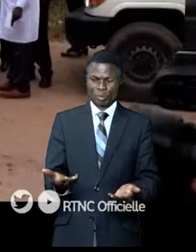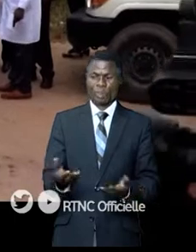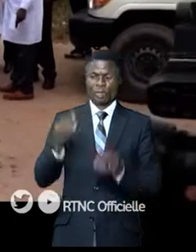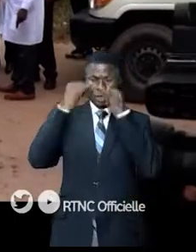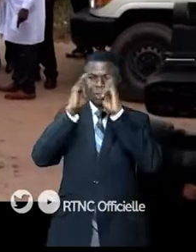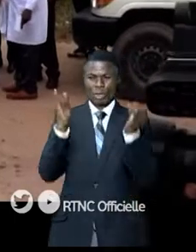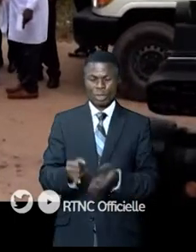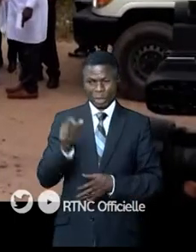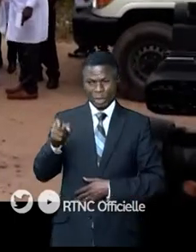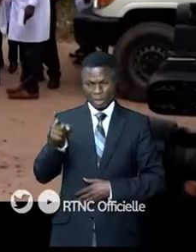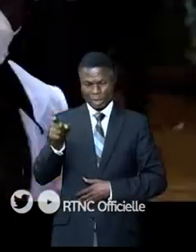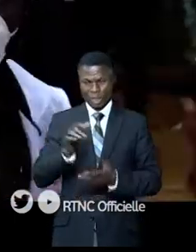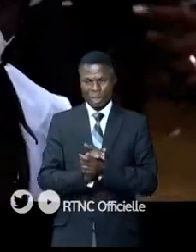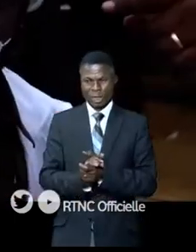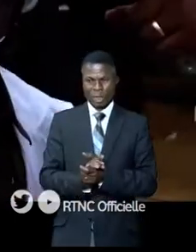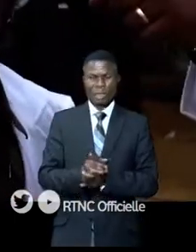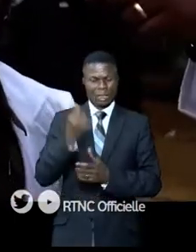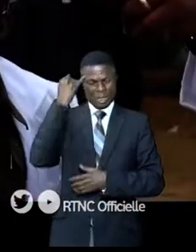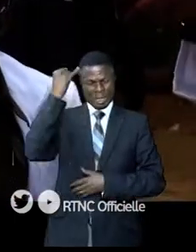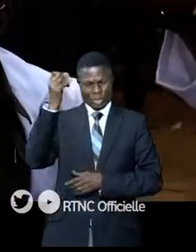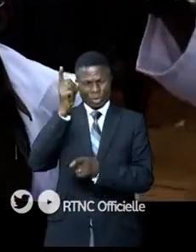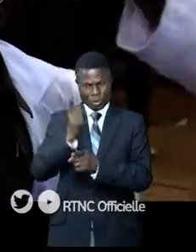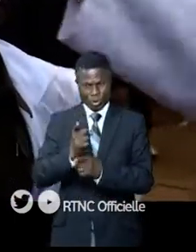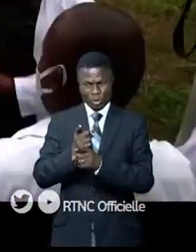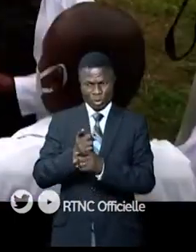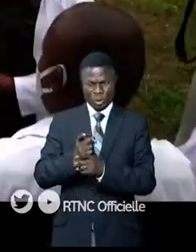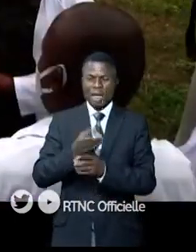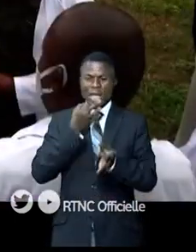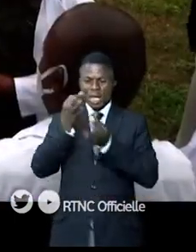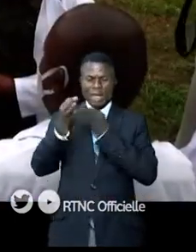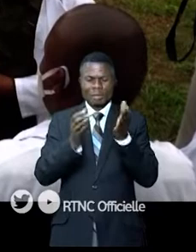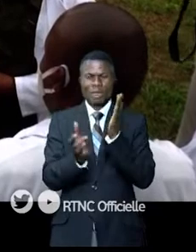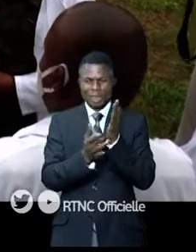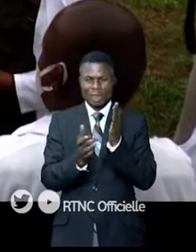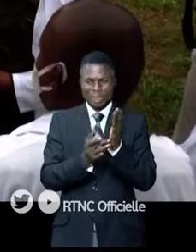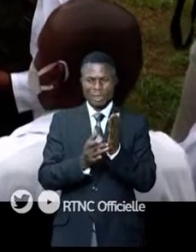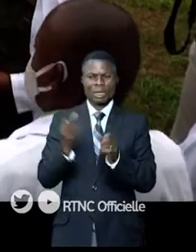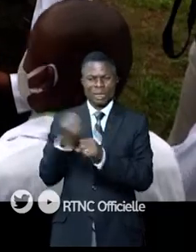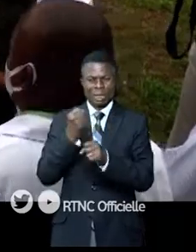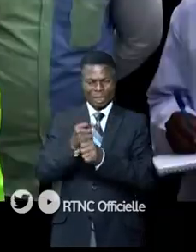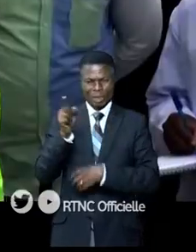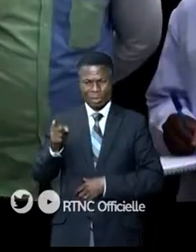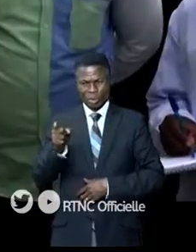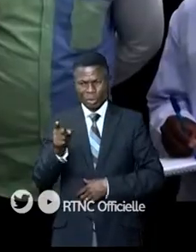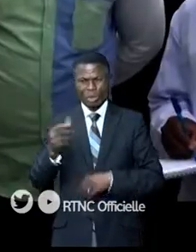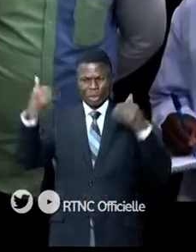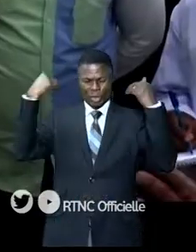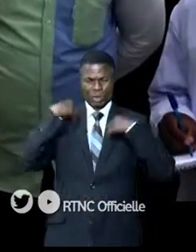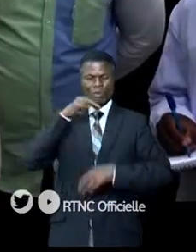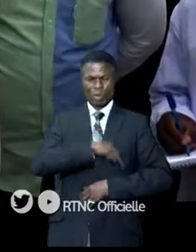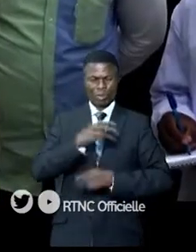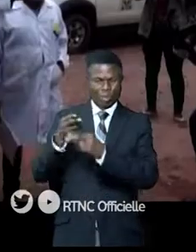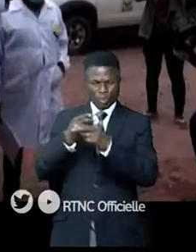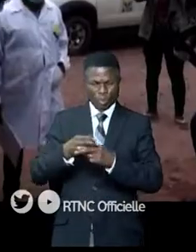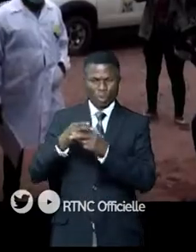Ingénieur Toumba Tshikela s'est fait une idée exacte sous les explications techniques de l'ingénieur Michel Ouyumbu, chef des missions de